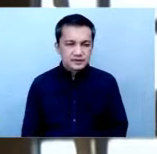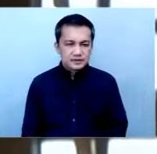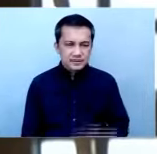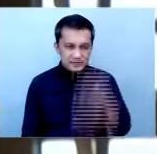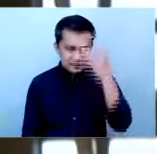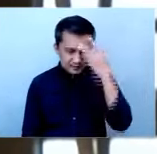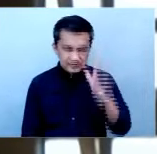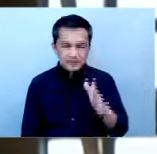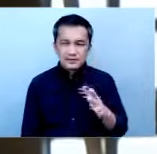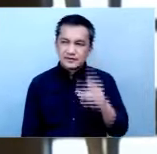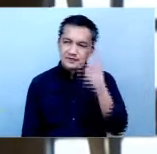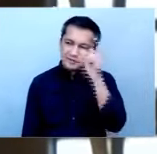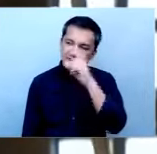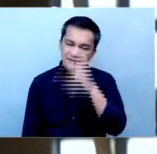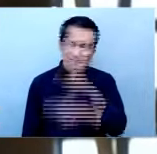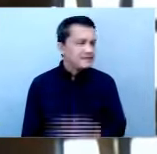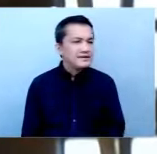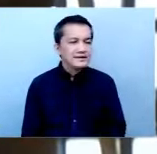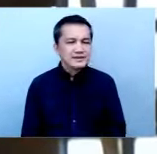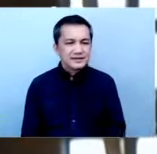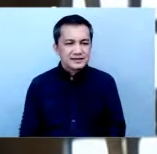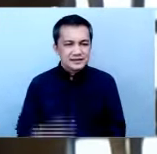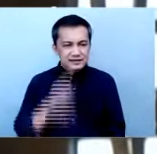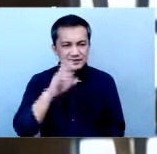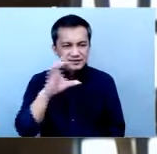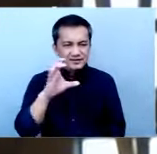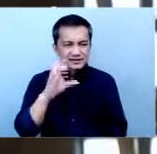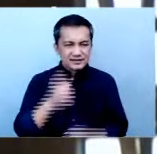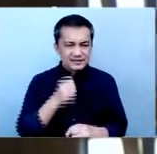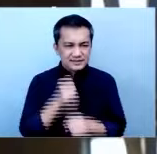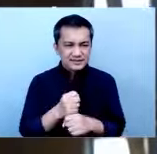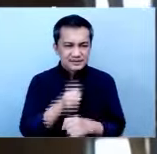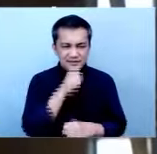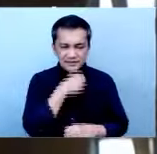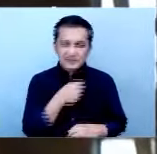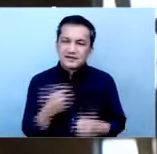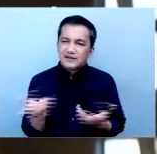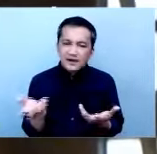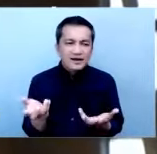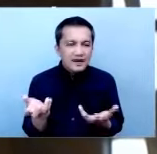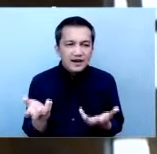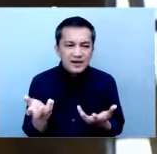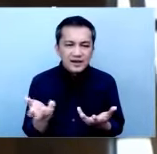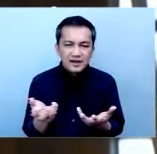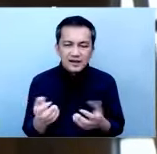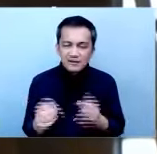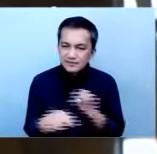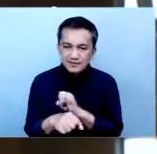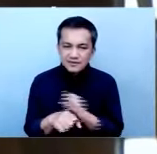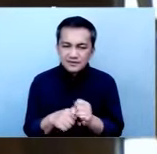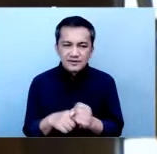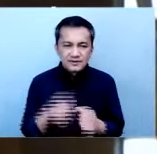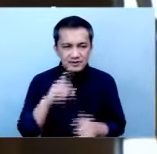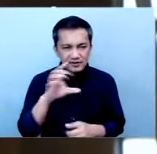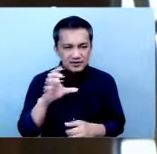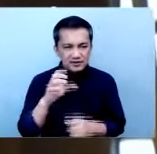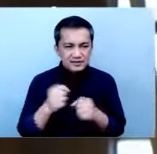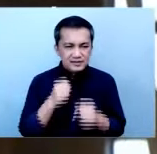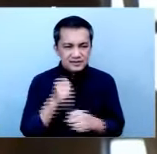as clever as you, at 100 years old, and as active as you are at 100 years